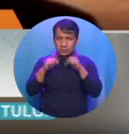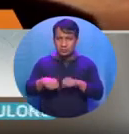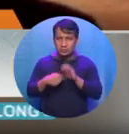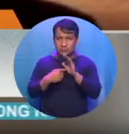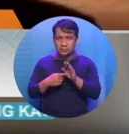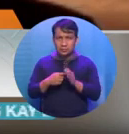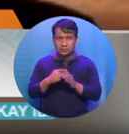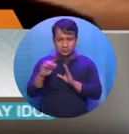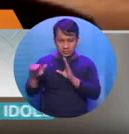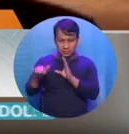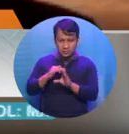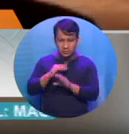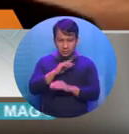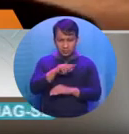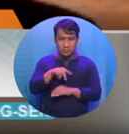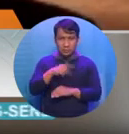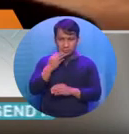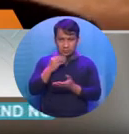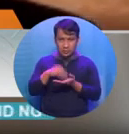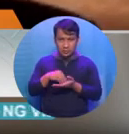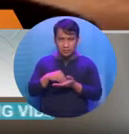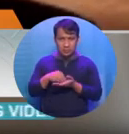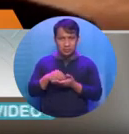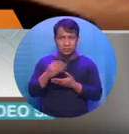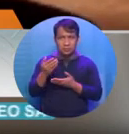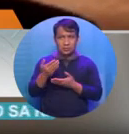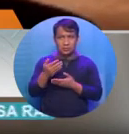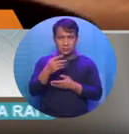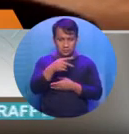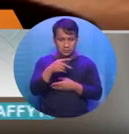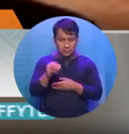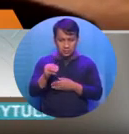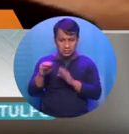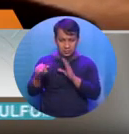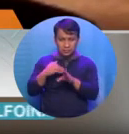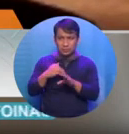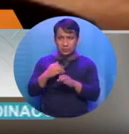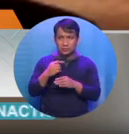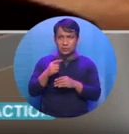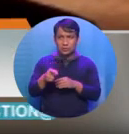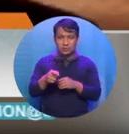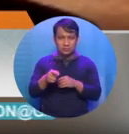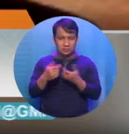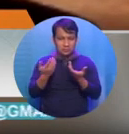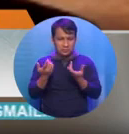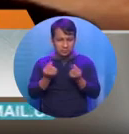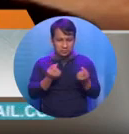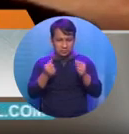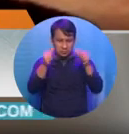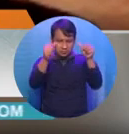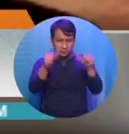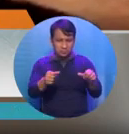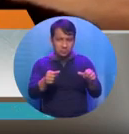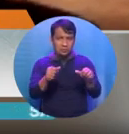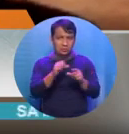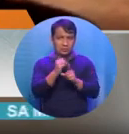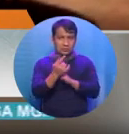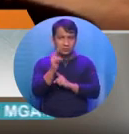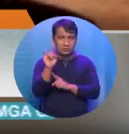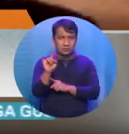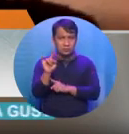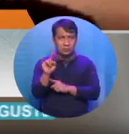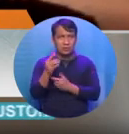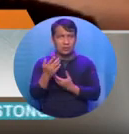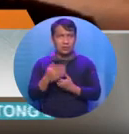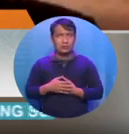niya i-personal na sasabihin niya po yun. I-PM niya ako tapos paya niya pa ako through social media pa. Okay.